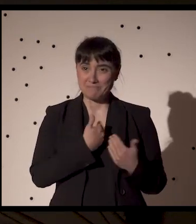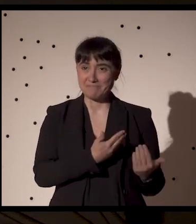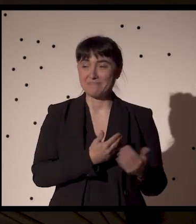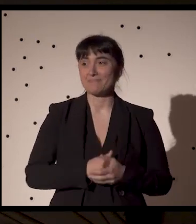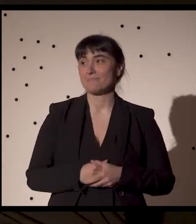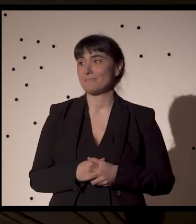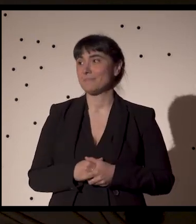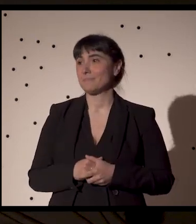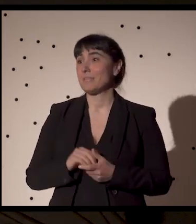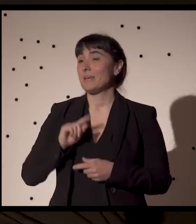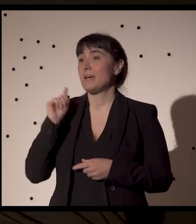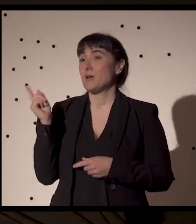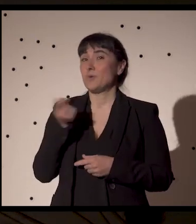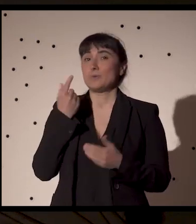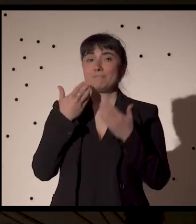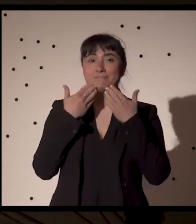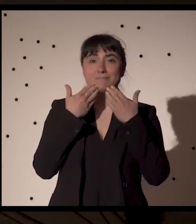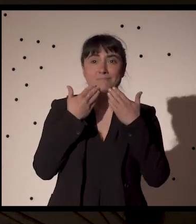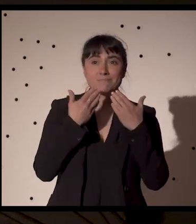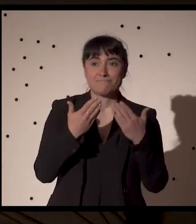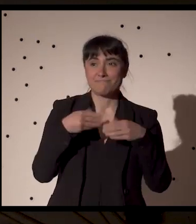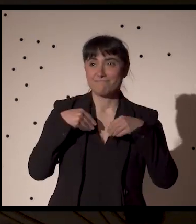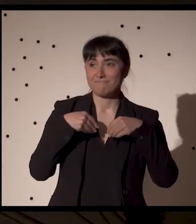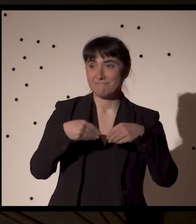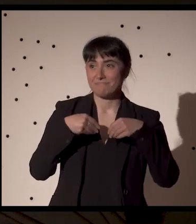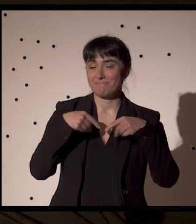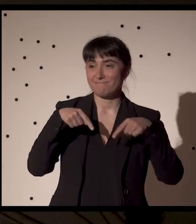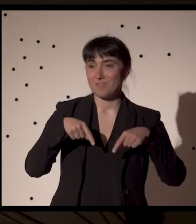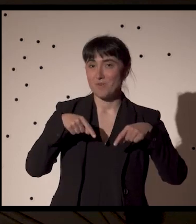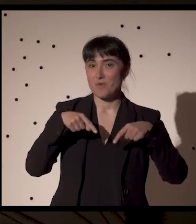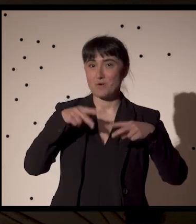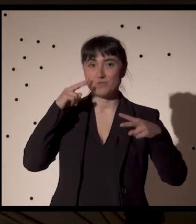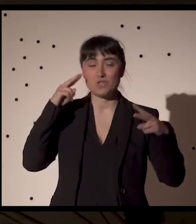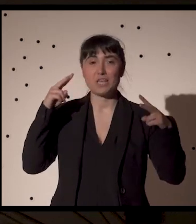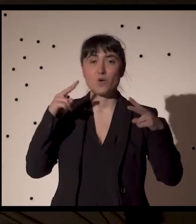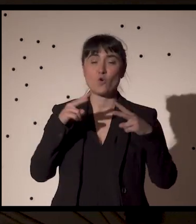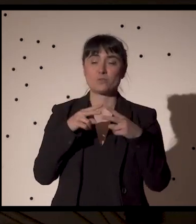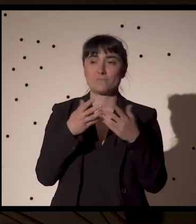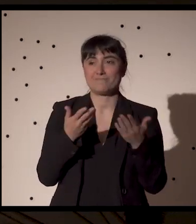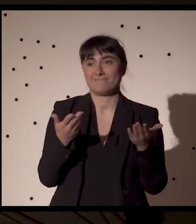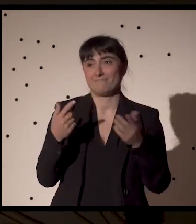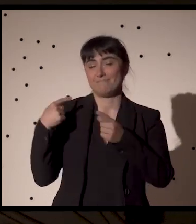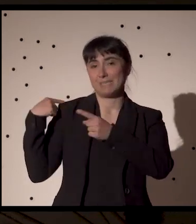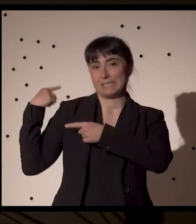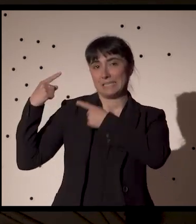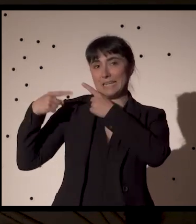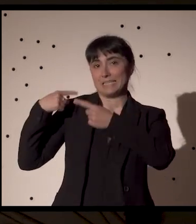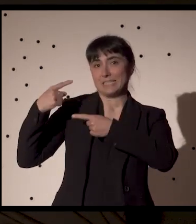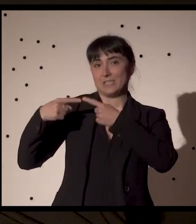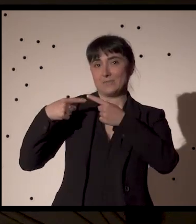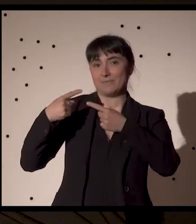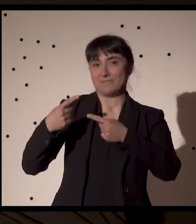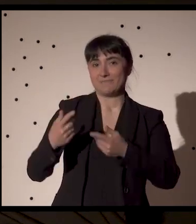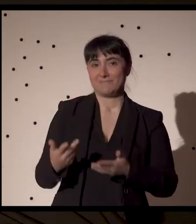vi ringrazio tutti Vi ringraziamo per la vostra partecipazione a questo incontro tradizionale che ha riassunto